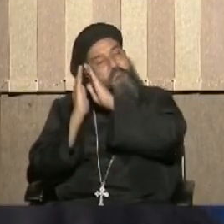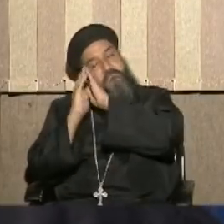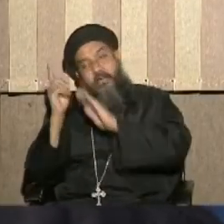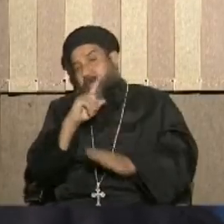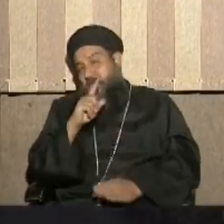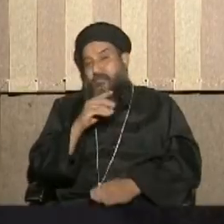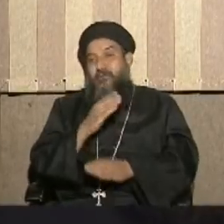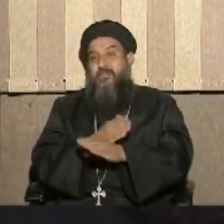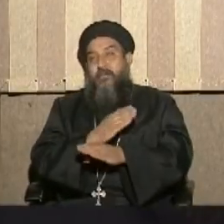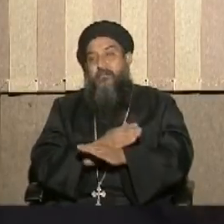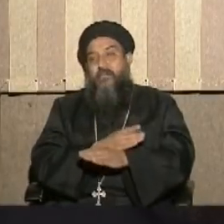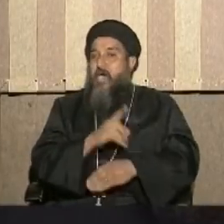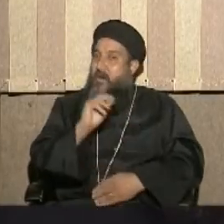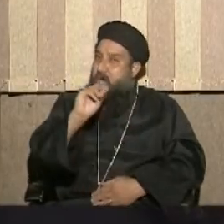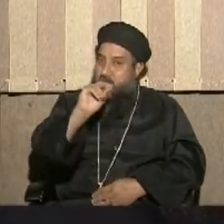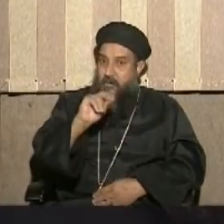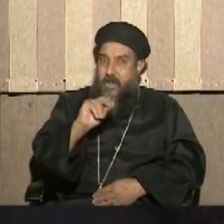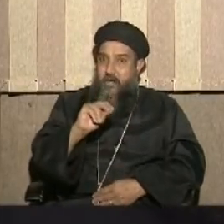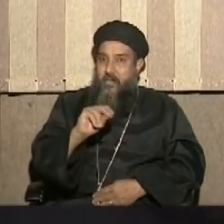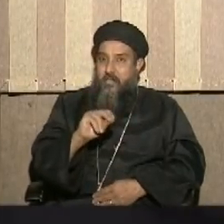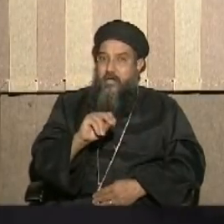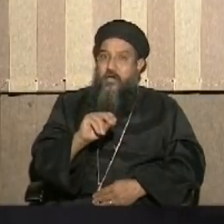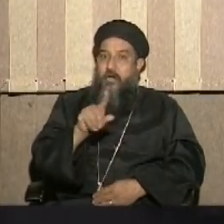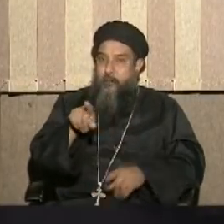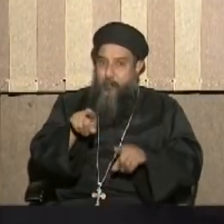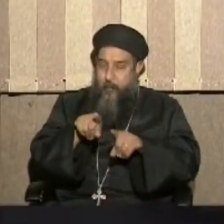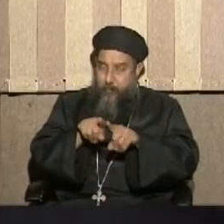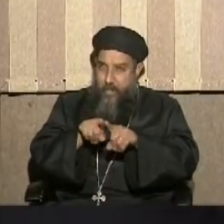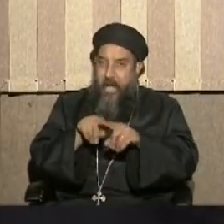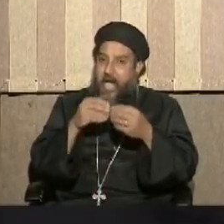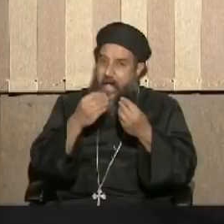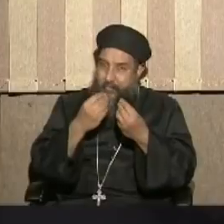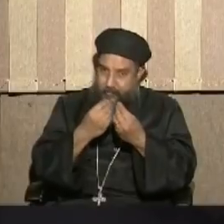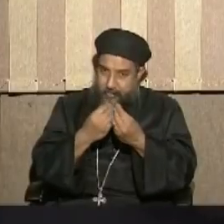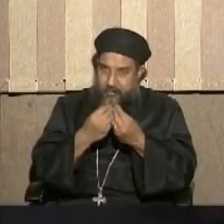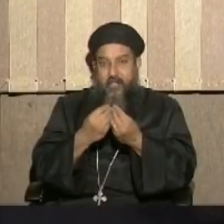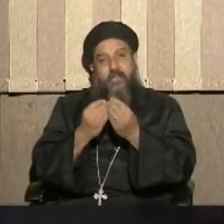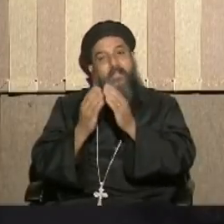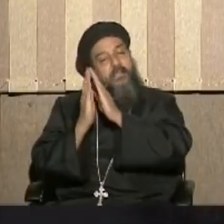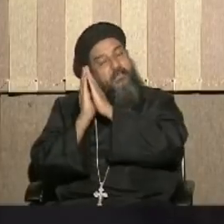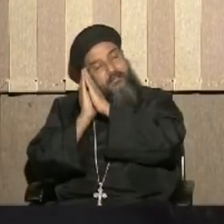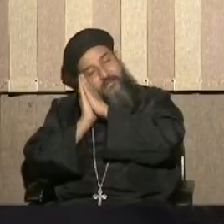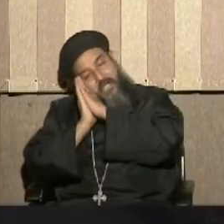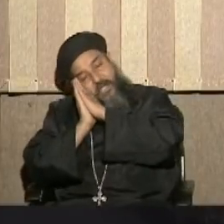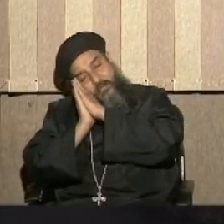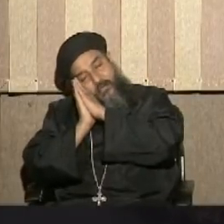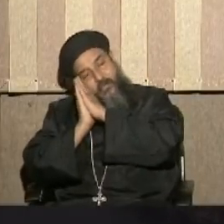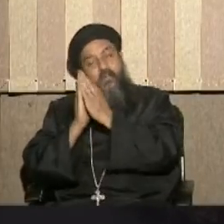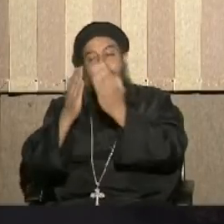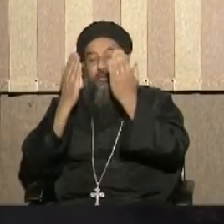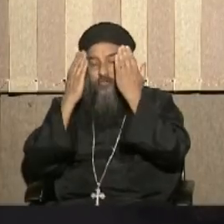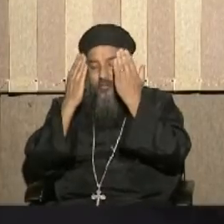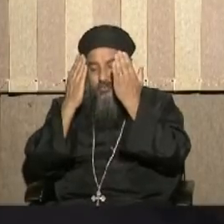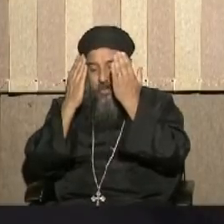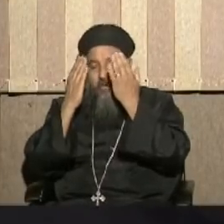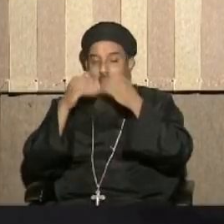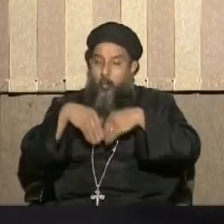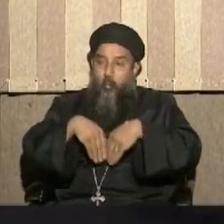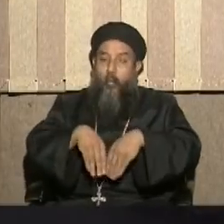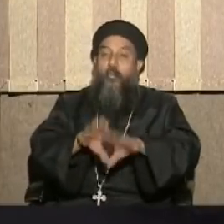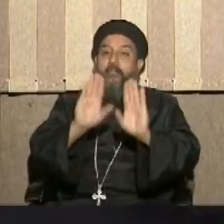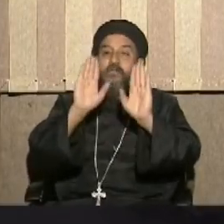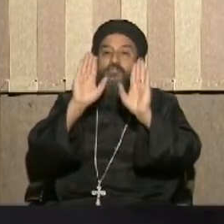بننام. زي ما قلت لك يا مولاي، هما جم عندي وصبروا